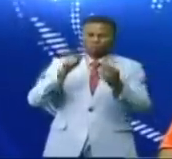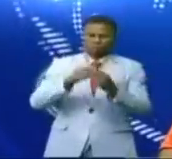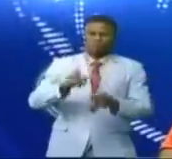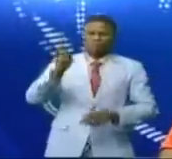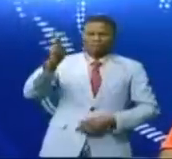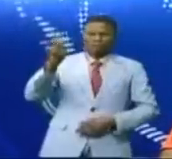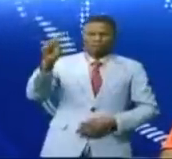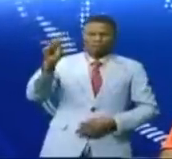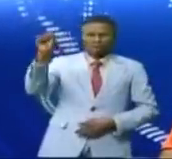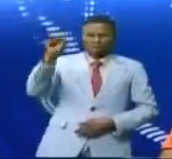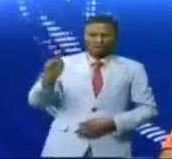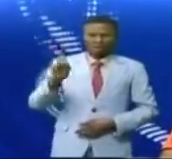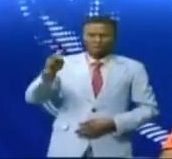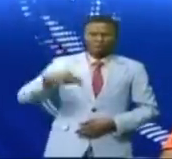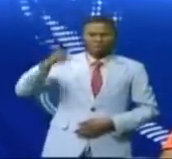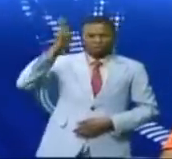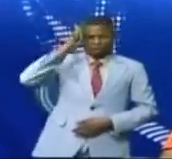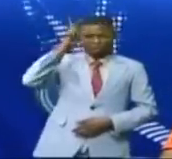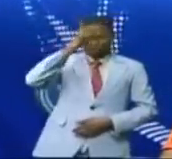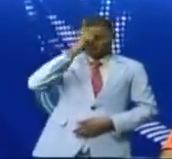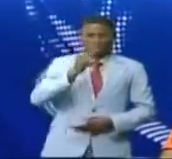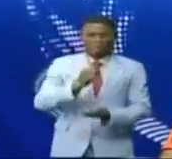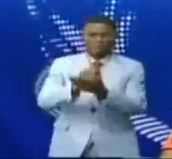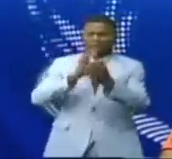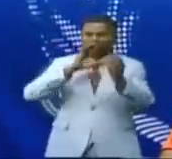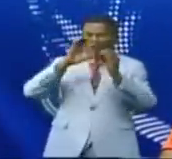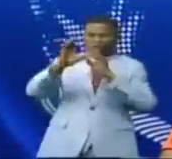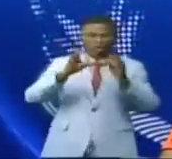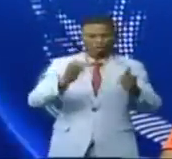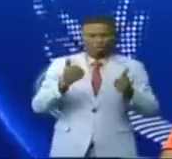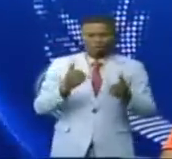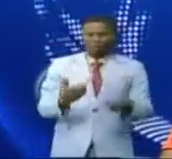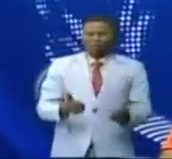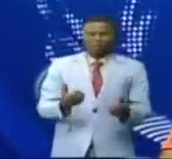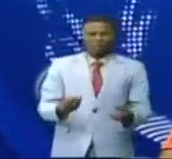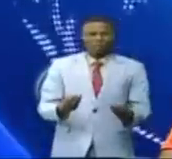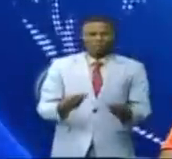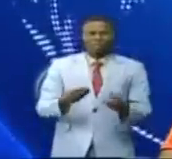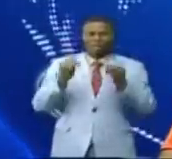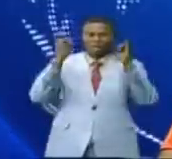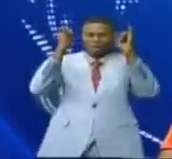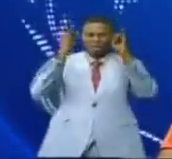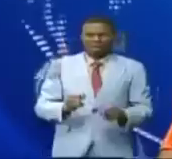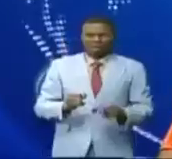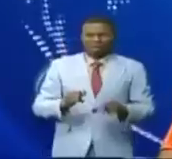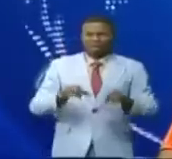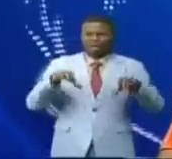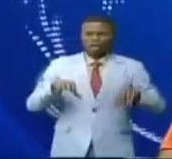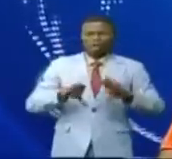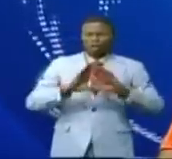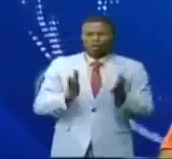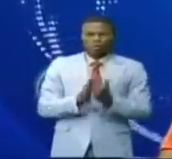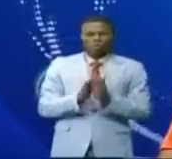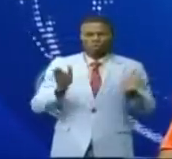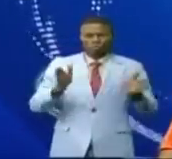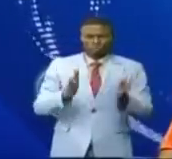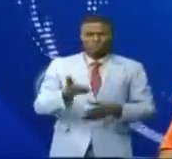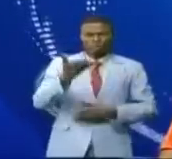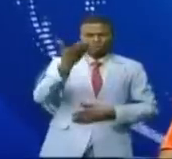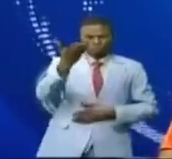dans le haut katanga pour faciliter la connexion de l'internet à la population autre détail avec